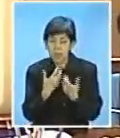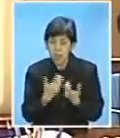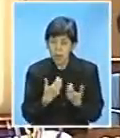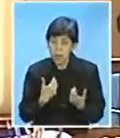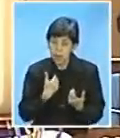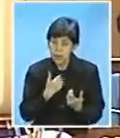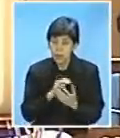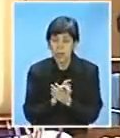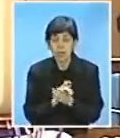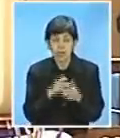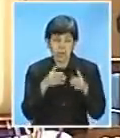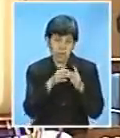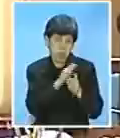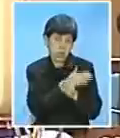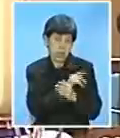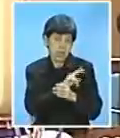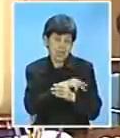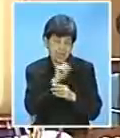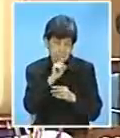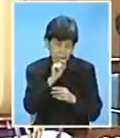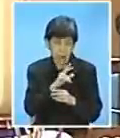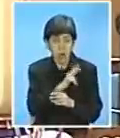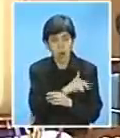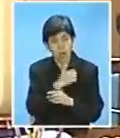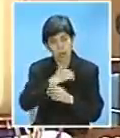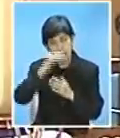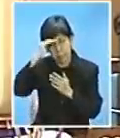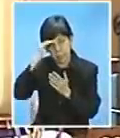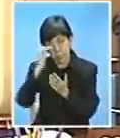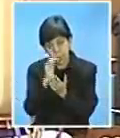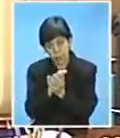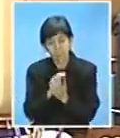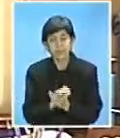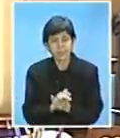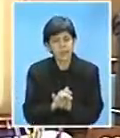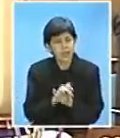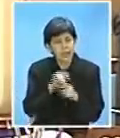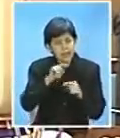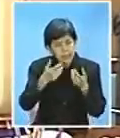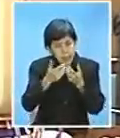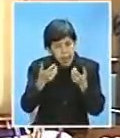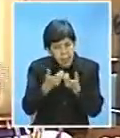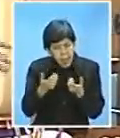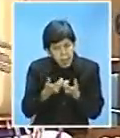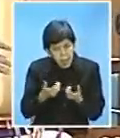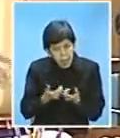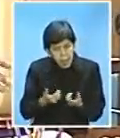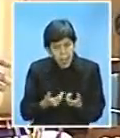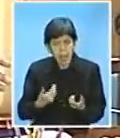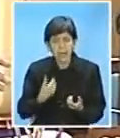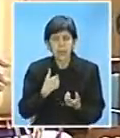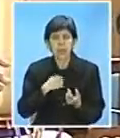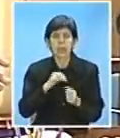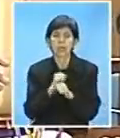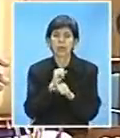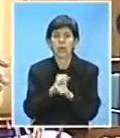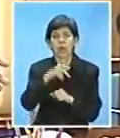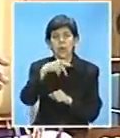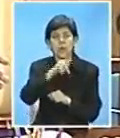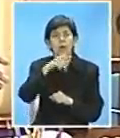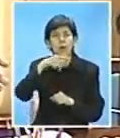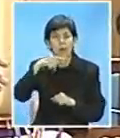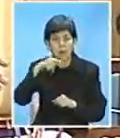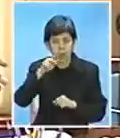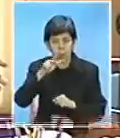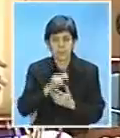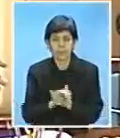าจะเป็นศิริราชหรือนิติเวชของโรงพยาบาลตำรวจนะครับก็คัดแยกออกมานะครับก็มาเข้าช่องของปภ.นะครับ